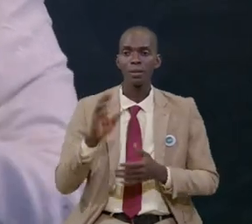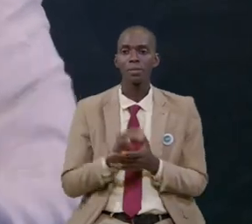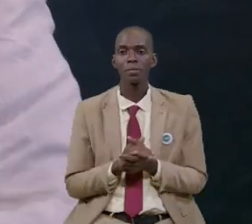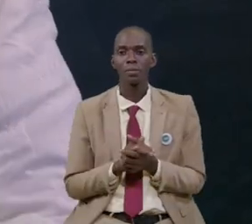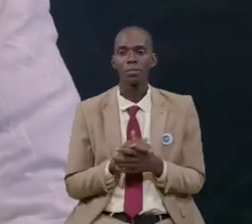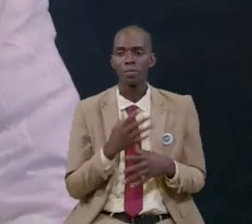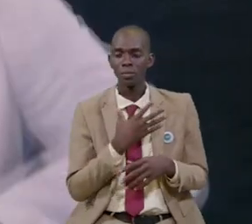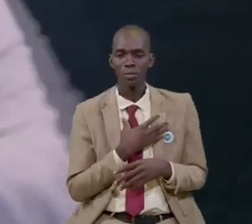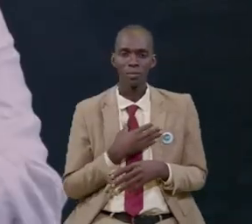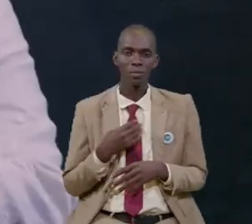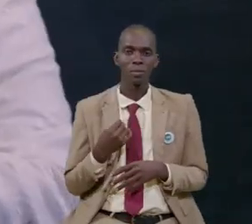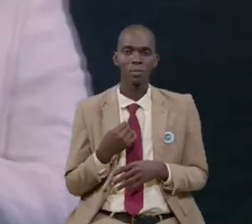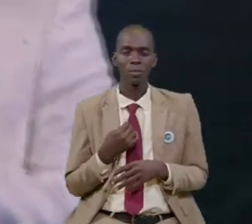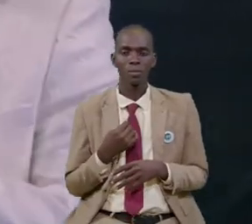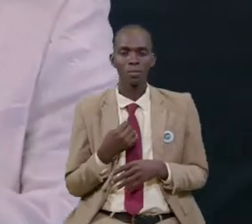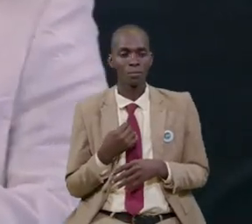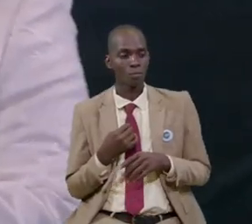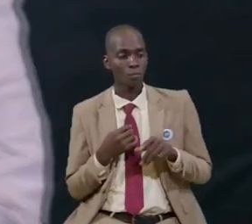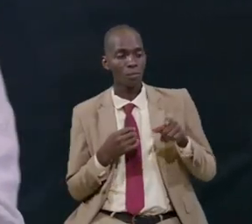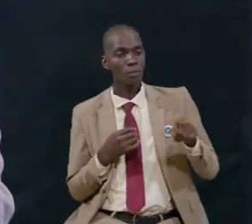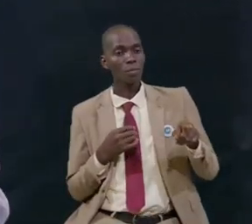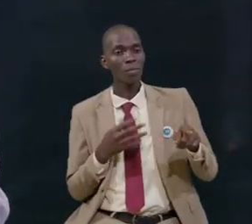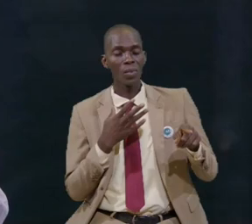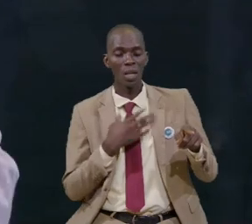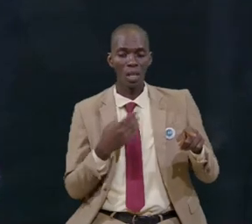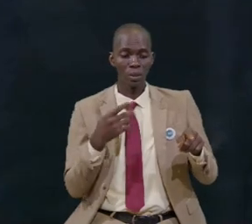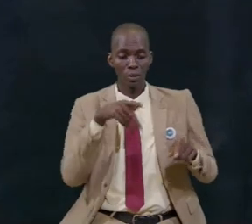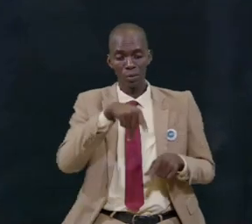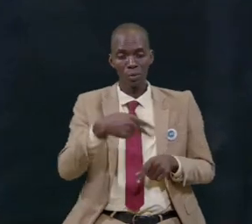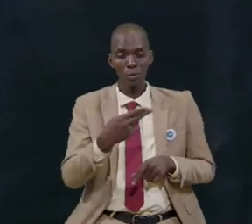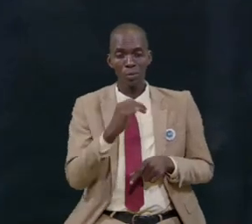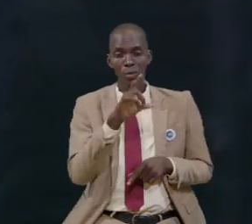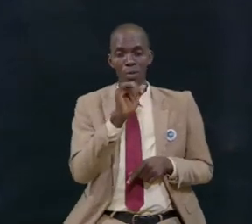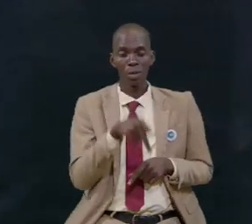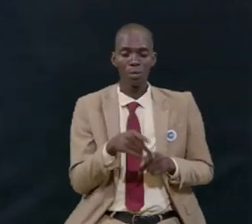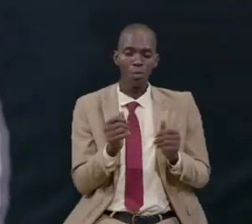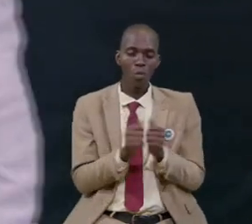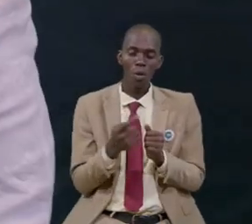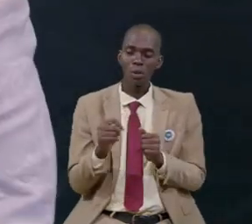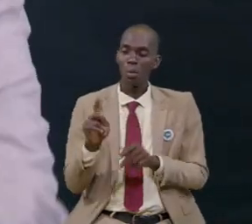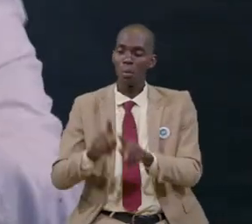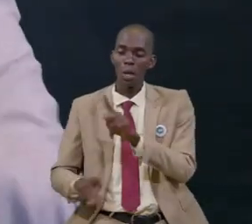les foules tout entières étaient attentives à ce que disait Philippe.